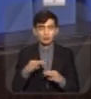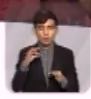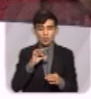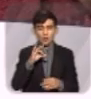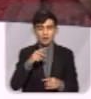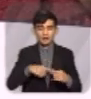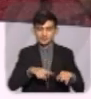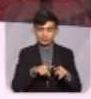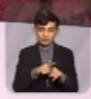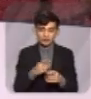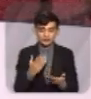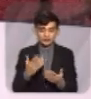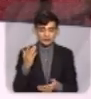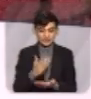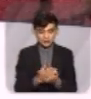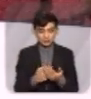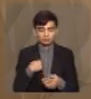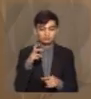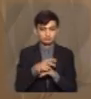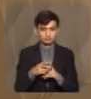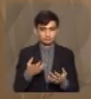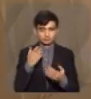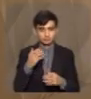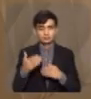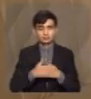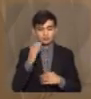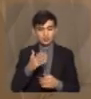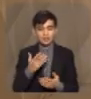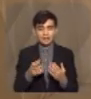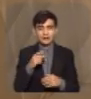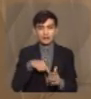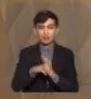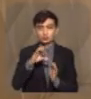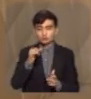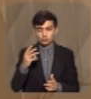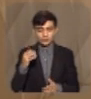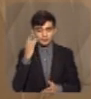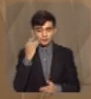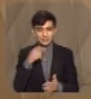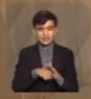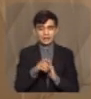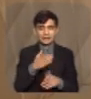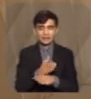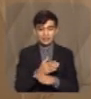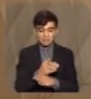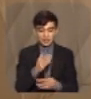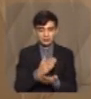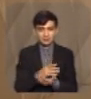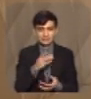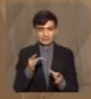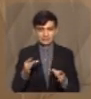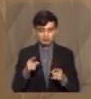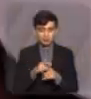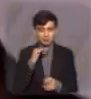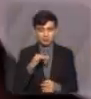организацией. Основной ингредиент суши – рыба, и чаще всего сырая. В Японии ее готовят свежепойманной, но